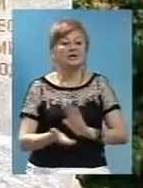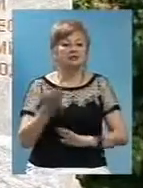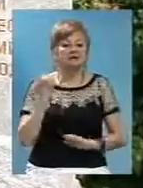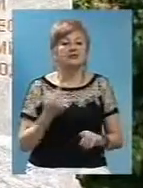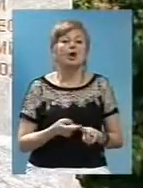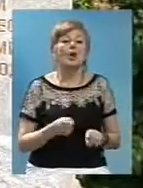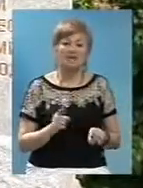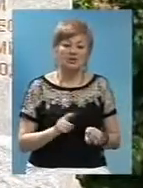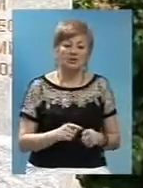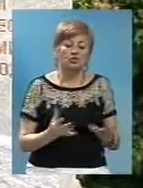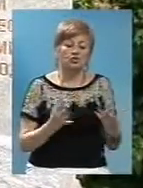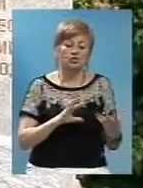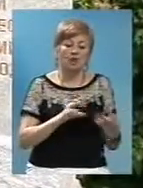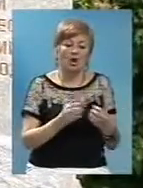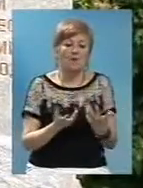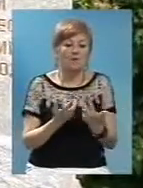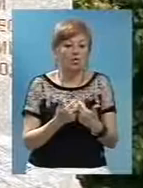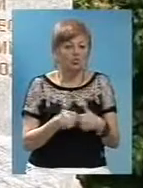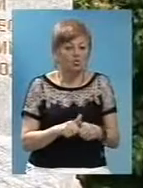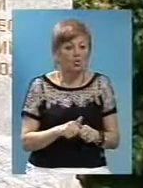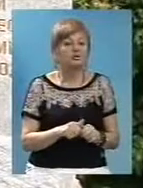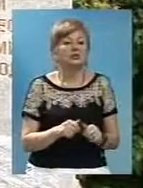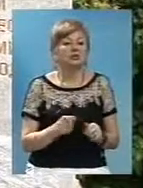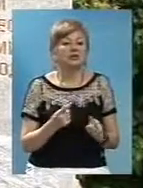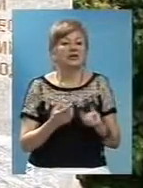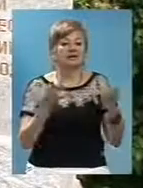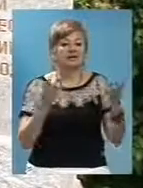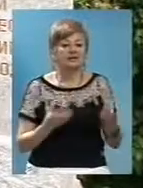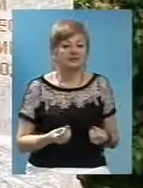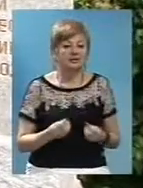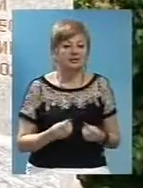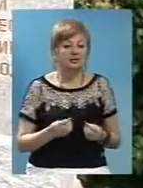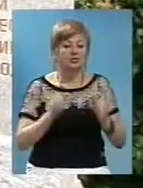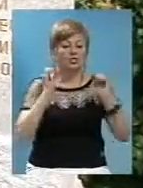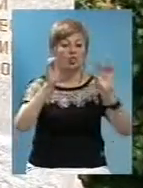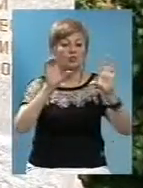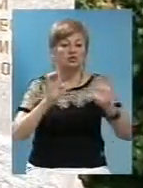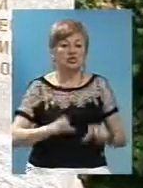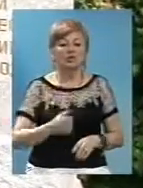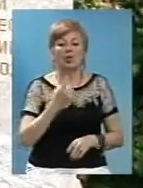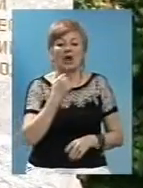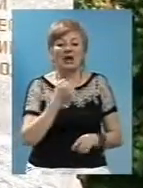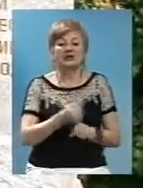за великим рахунком цей день він лише був узаконенням червоного